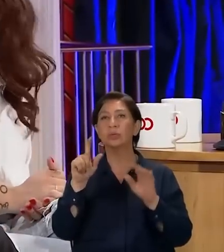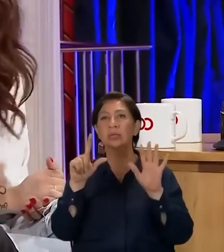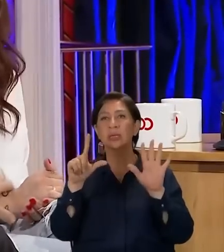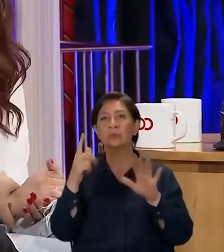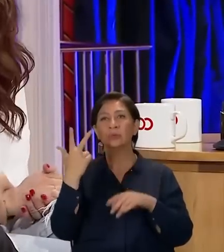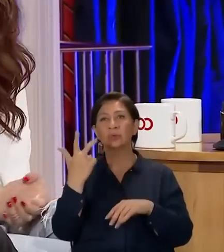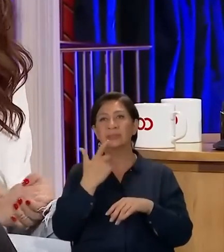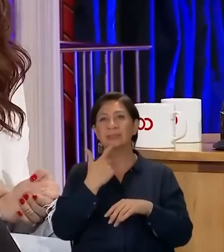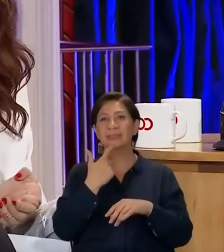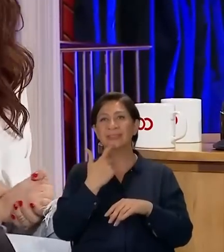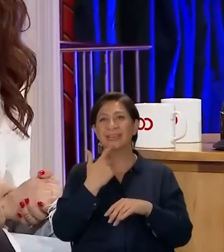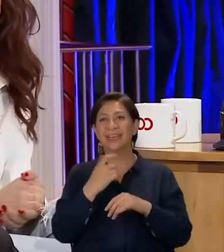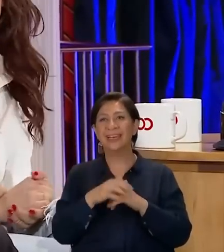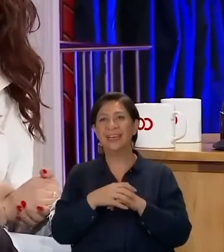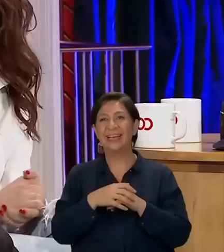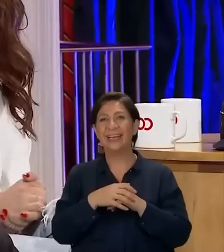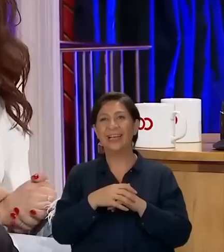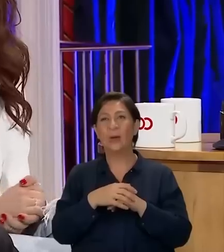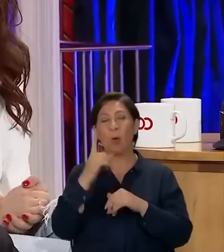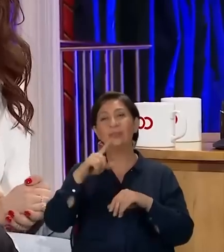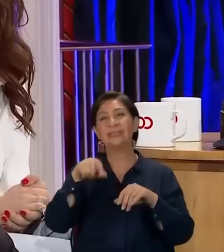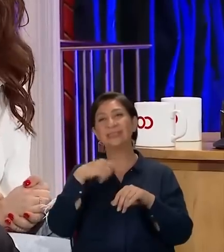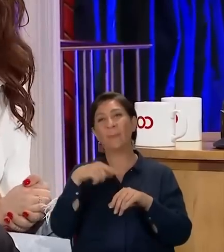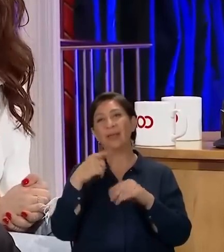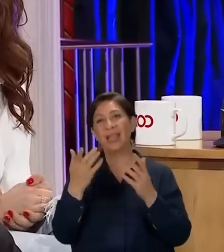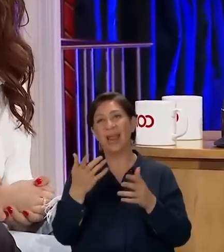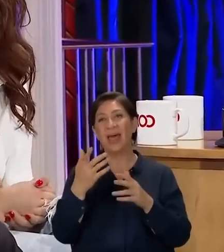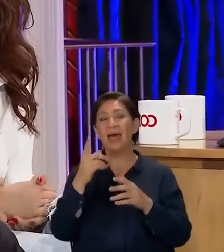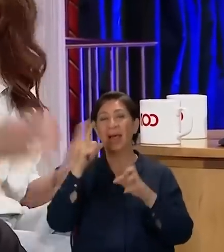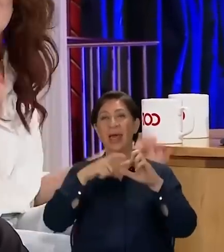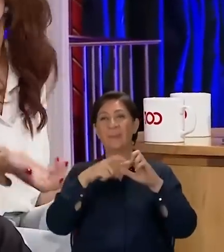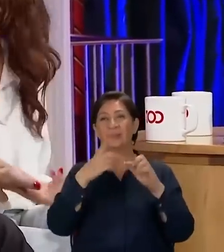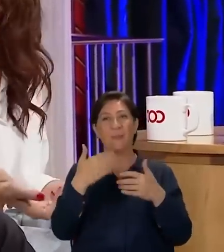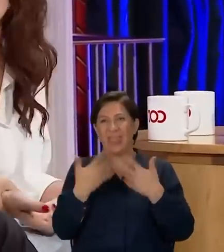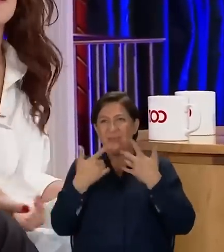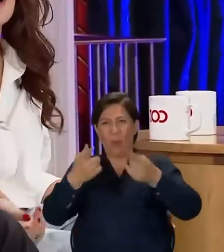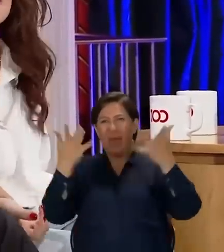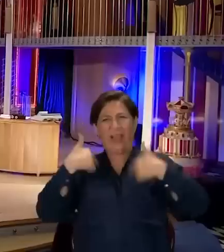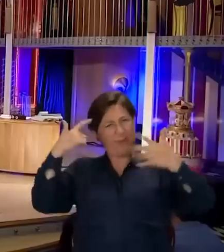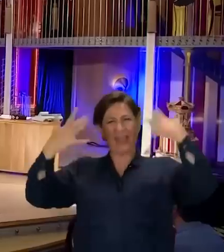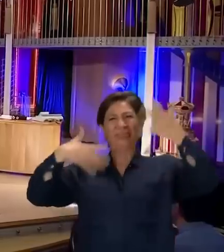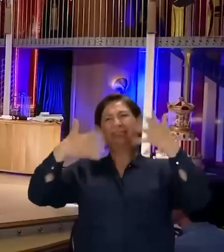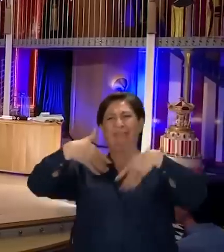1973 yılında o zamanlar rahmetli, ne diyorum ben be, beni de